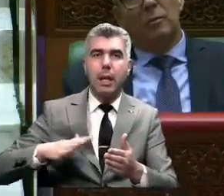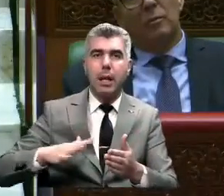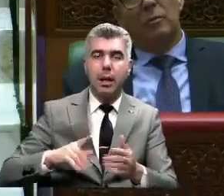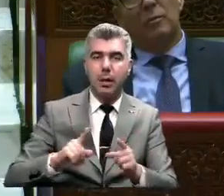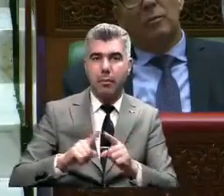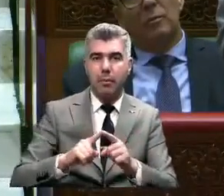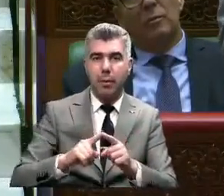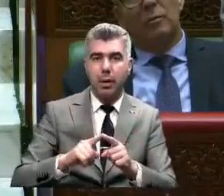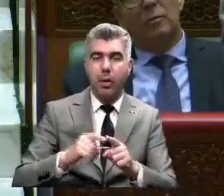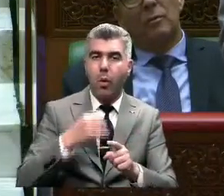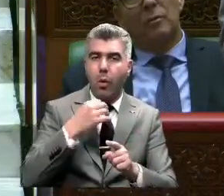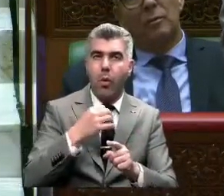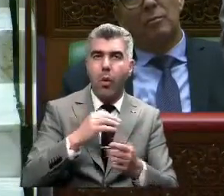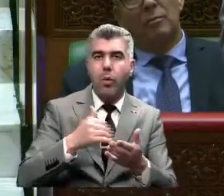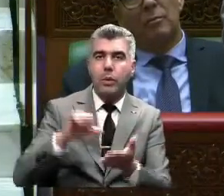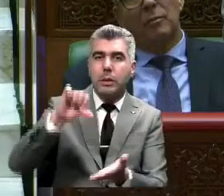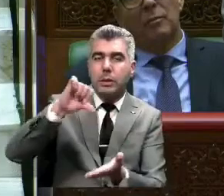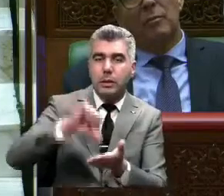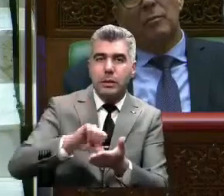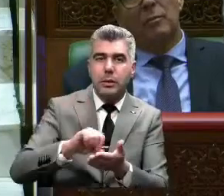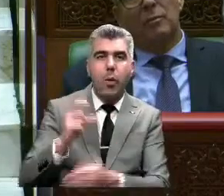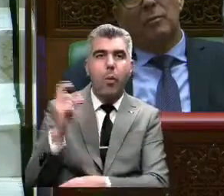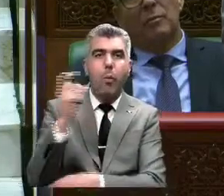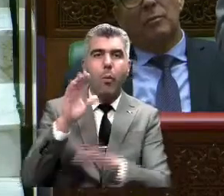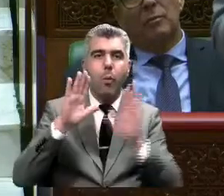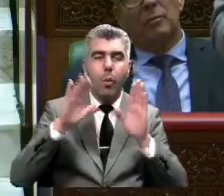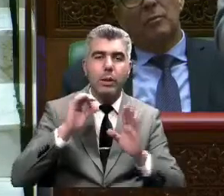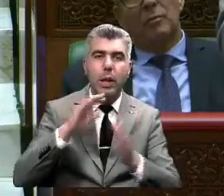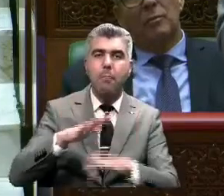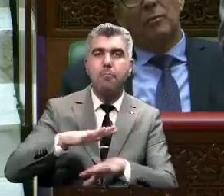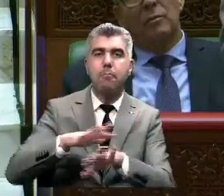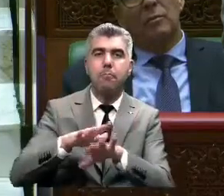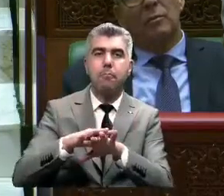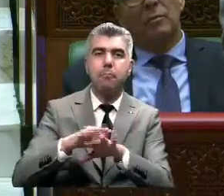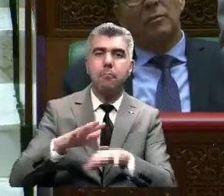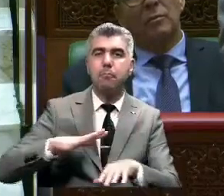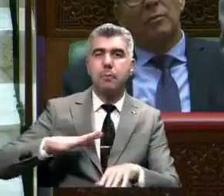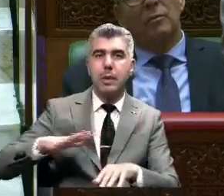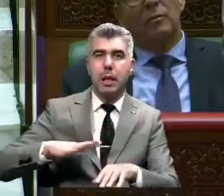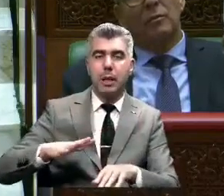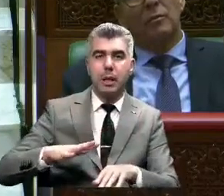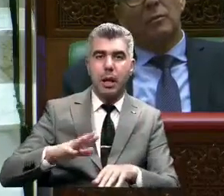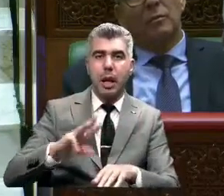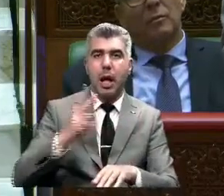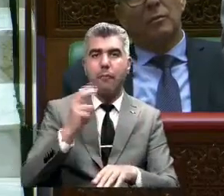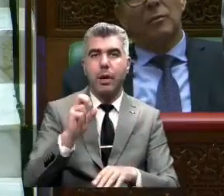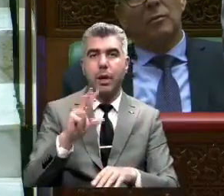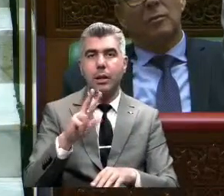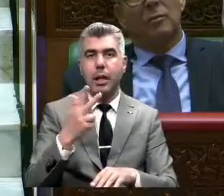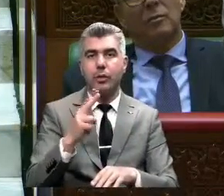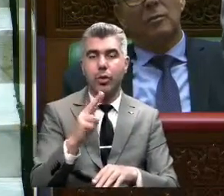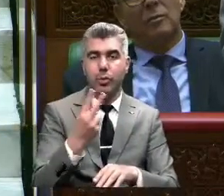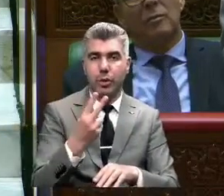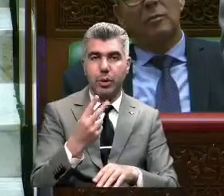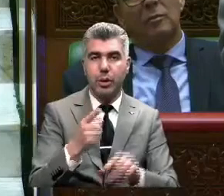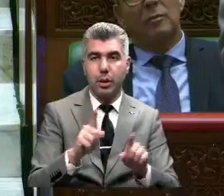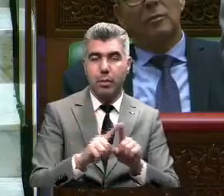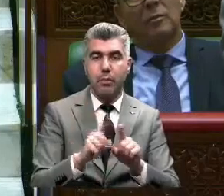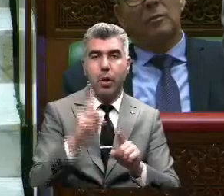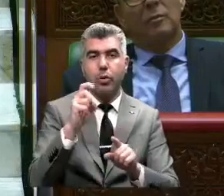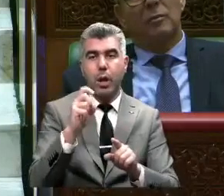سيكتمل، ولكن جوهره العقد هو المسجد الاعظم في هذه المدينه. اتفاقيه غتسالي في 23، المسجد حتى لفيفري